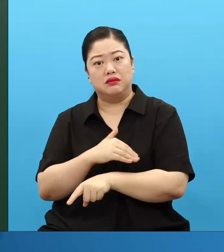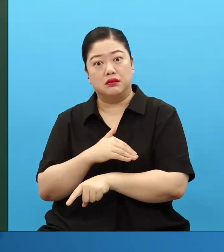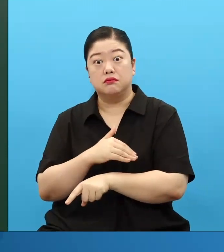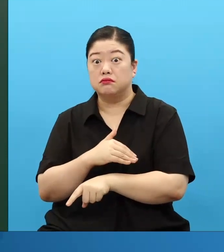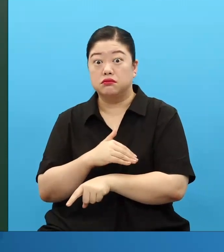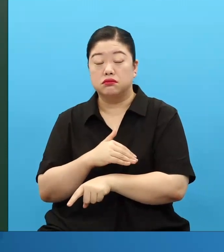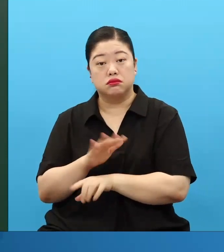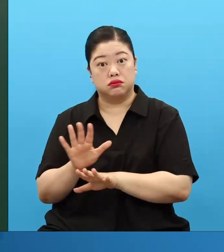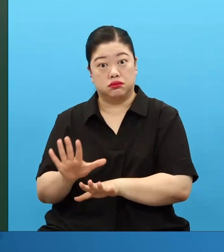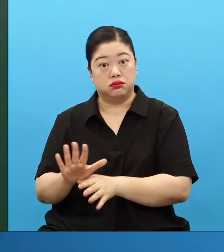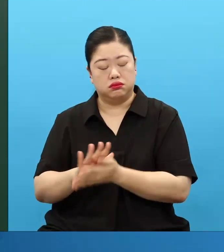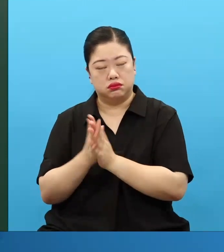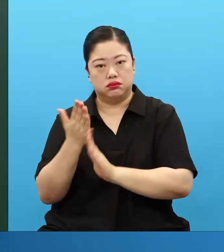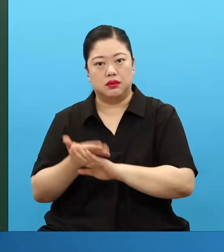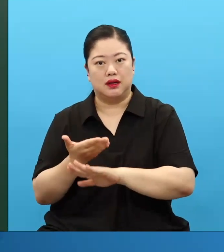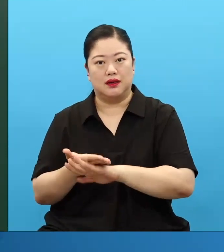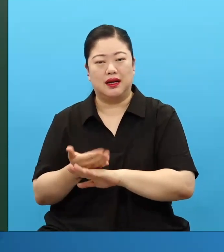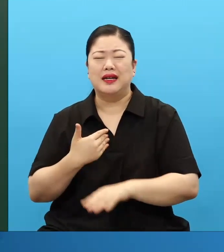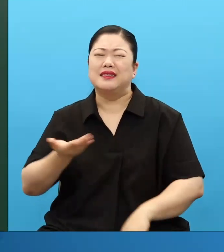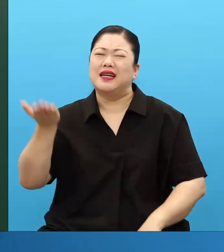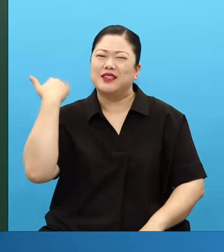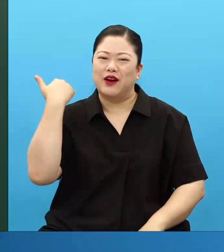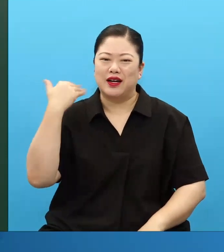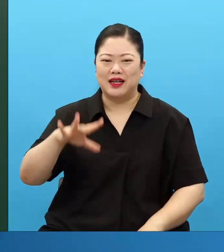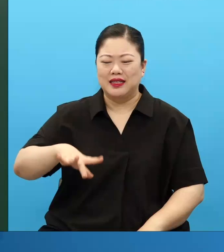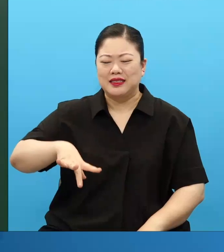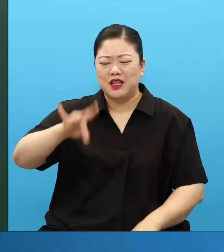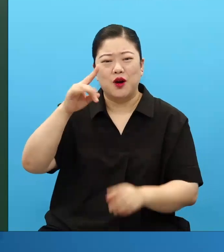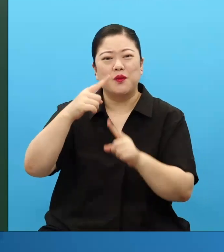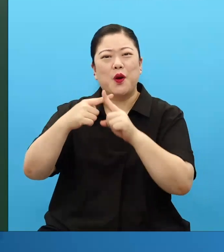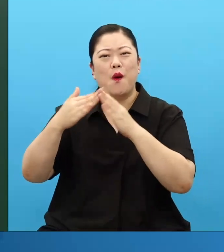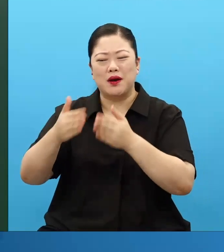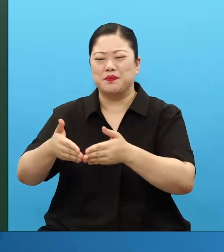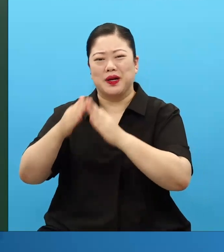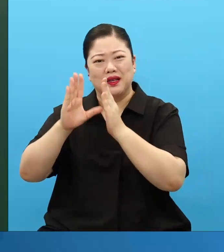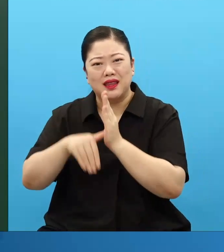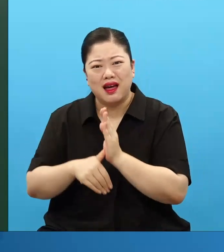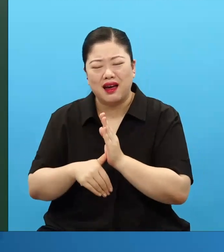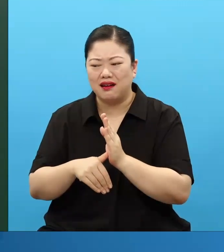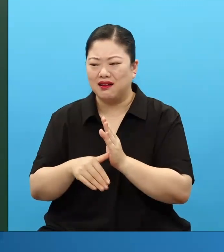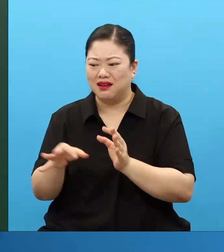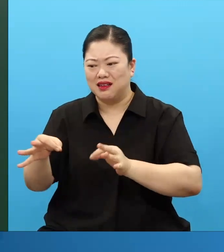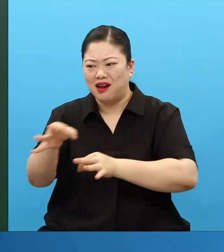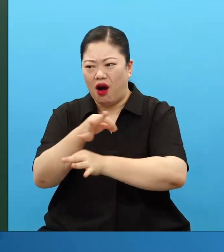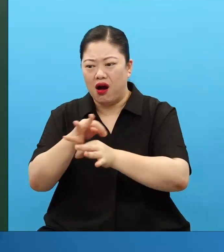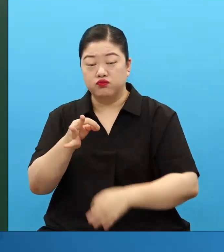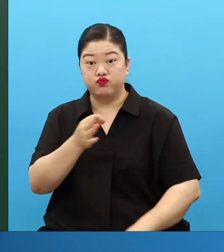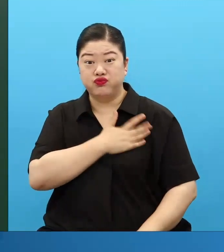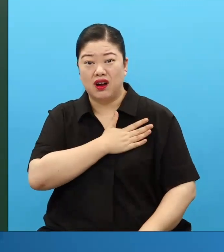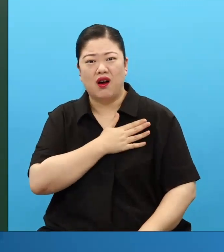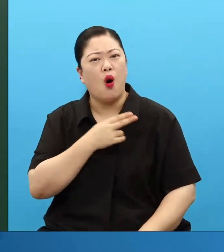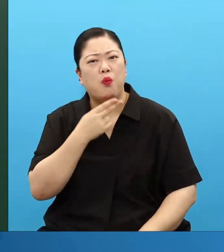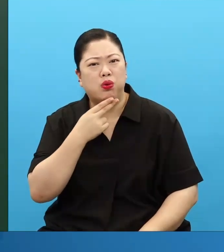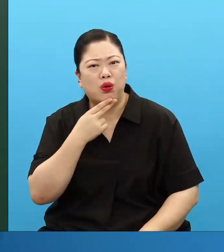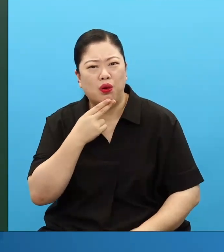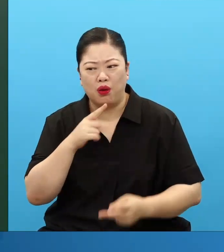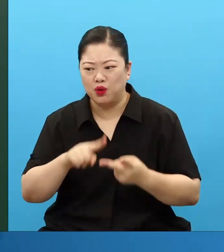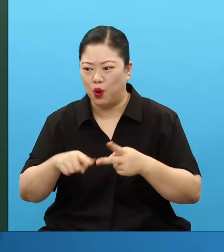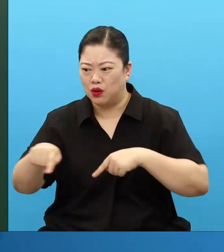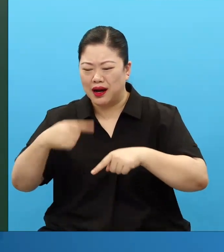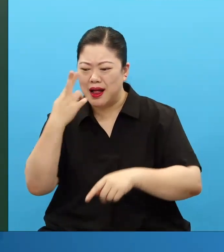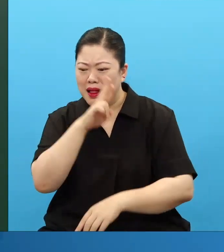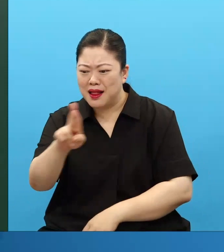번도 빠짐없이 이 기도 누리는 중직자 산업인에게 하나님은 산업에 응답하셨어요. To make this into a